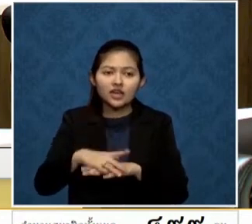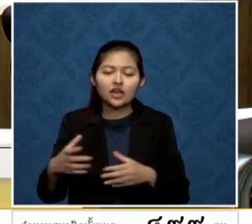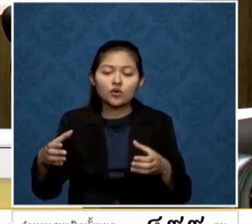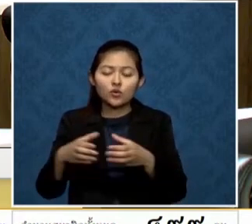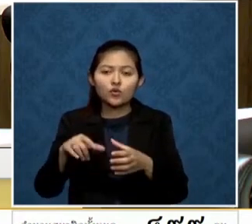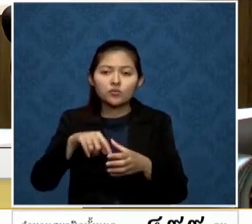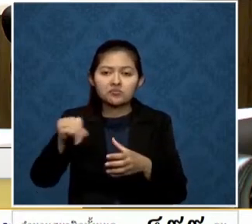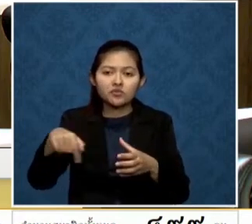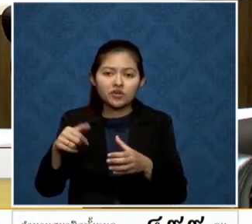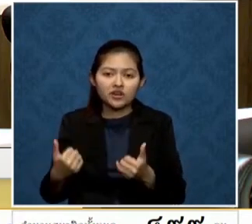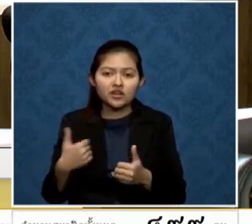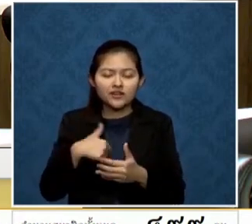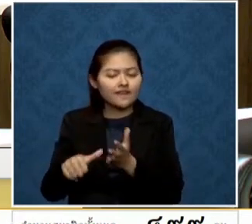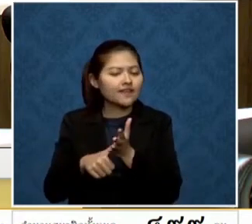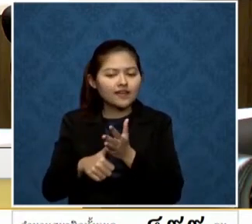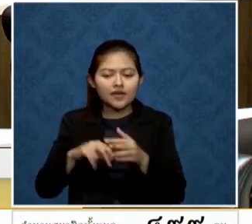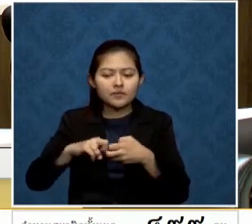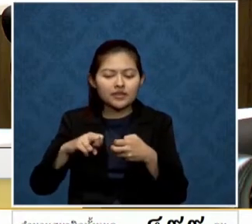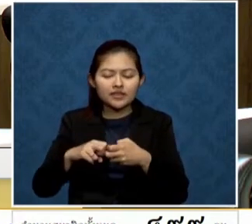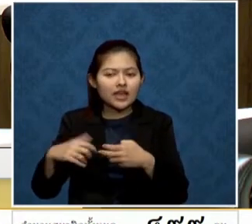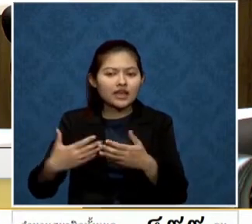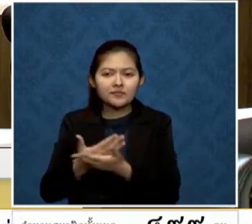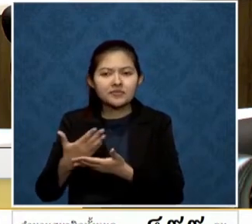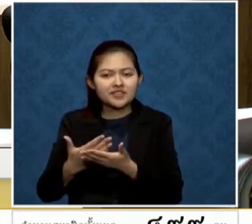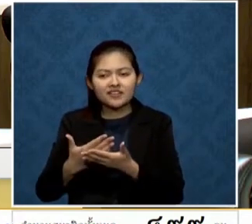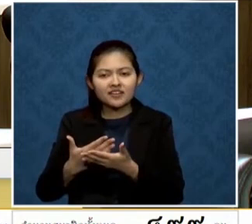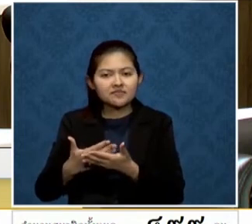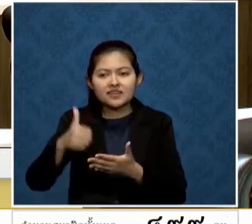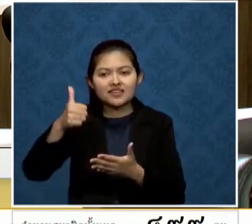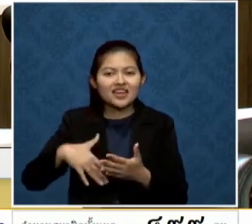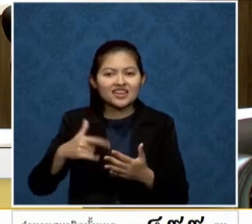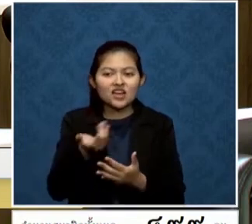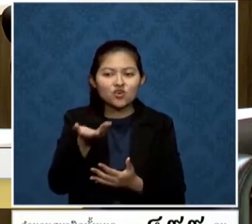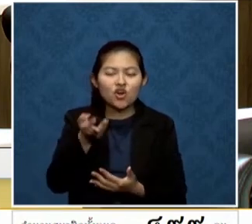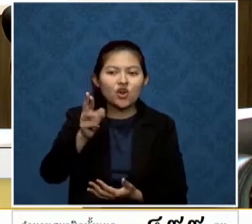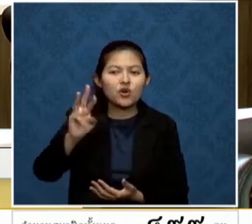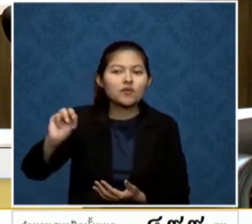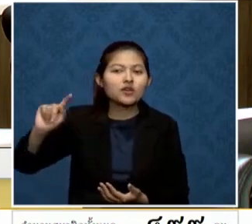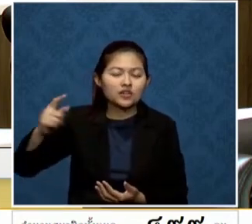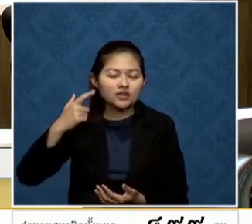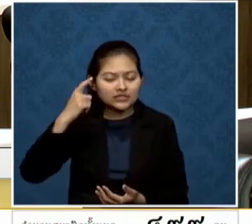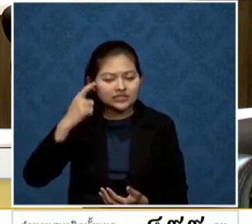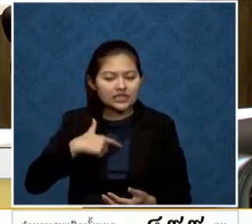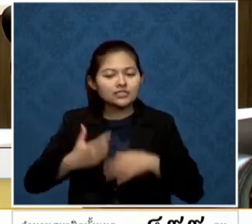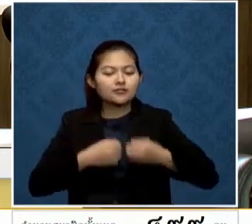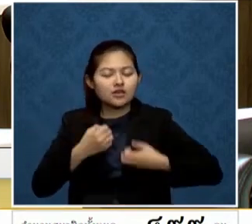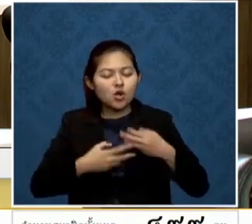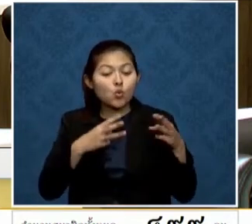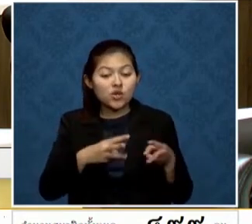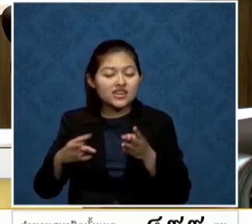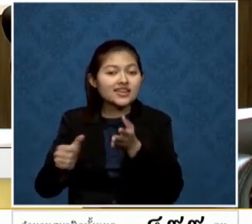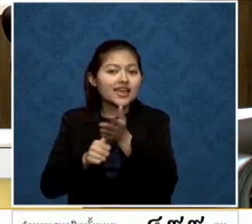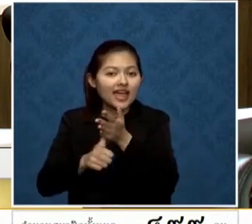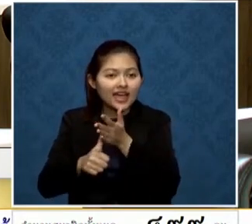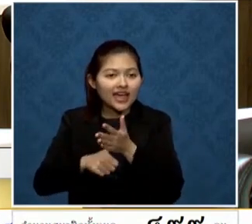ชุดนี้นะครับไม่ไม่สามารถแก้ไขปัญหาเรื่องลิงได้จริงๆครับท่านเราต้องการเ่อรัฐมนตรีนะครับได้ออกมาแอชออกมาช่วย